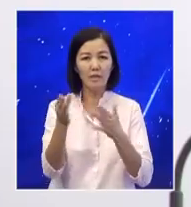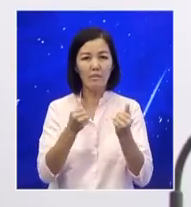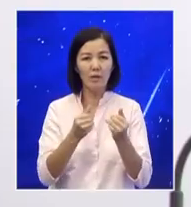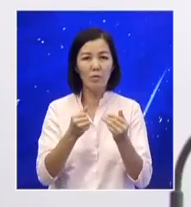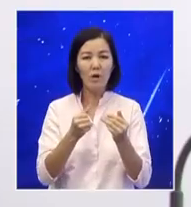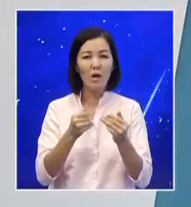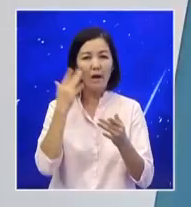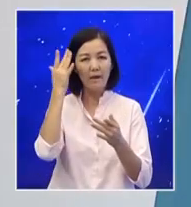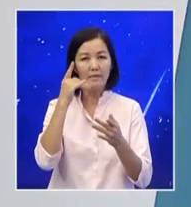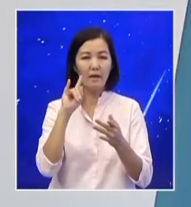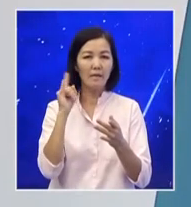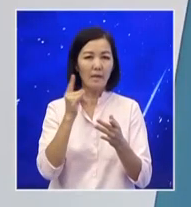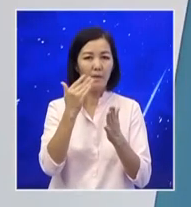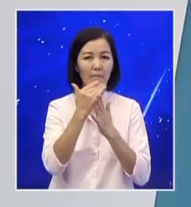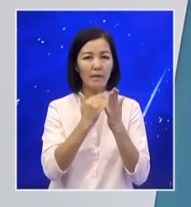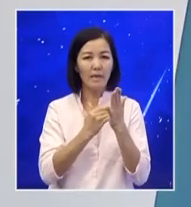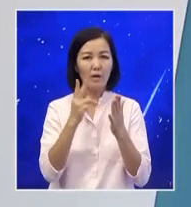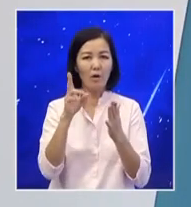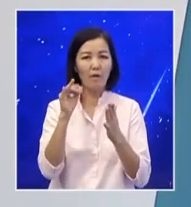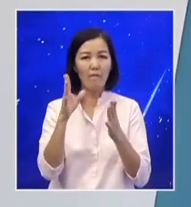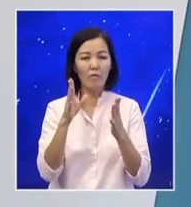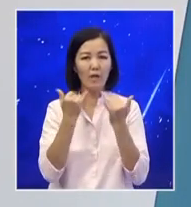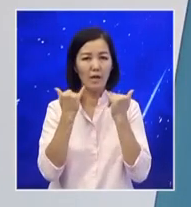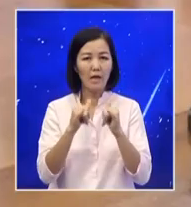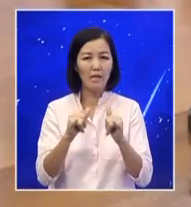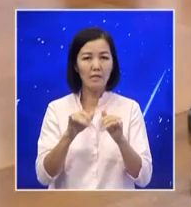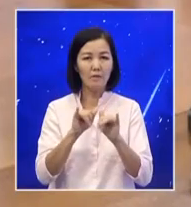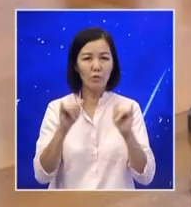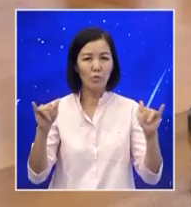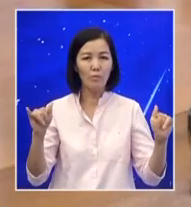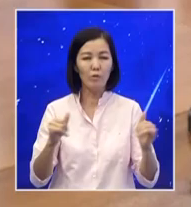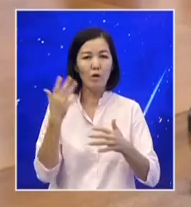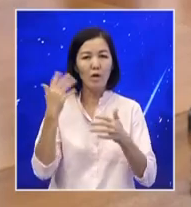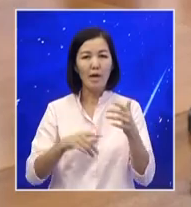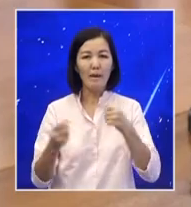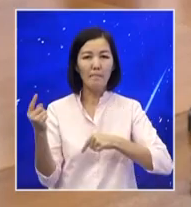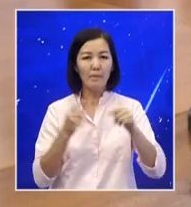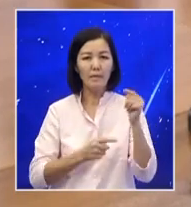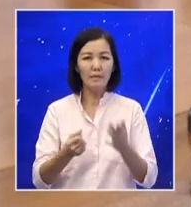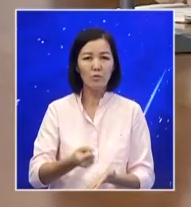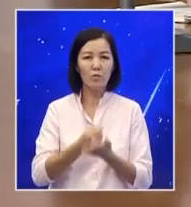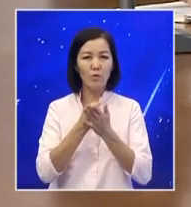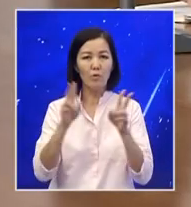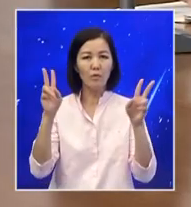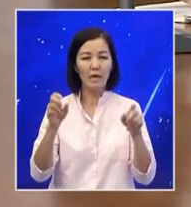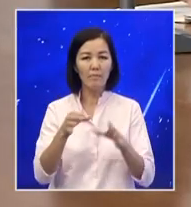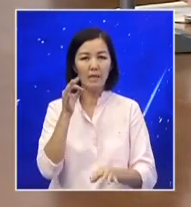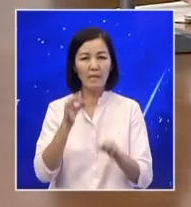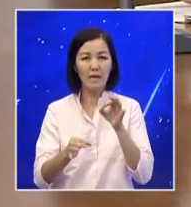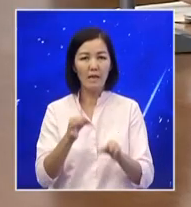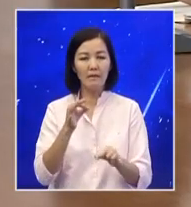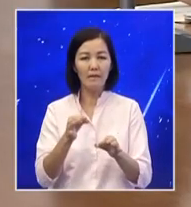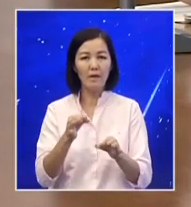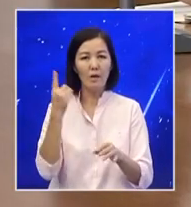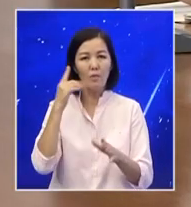сәби бағдарламасы аясында квота санын көбейту, шағын және орта бизнес иелеріне қолдау көрсету сынды тақырыптар сараланды. Өзара